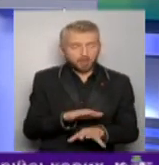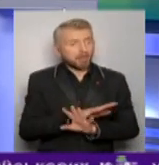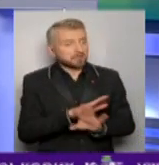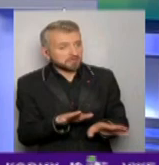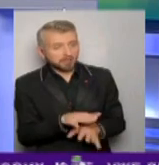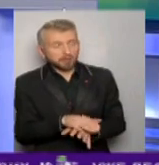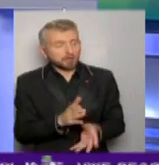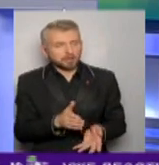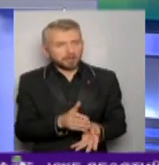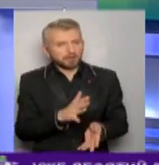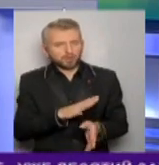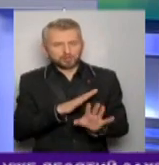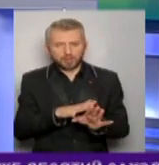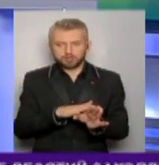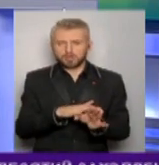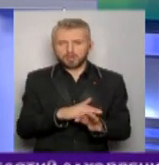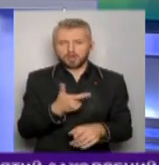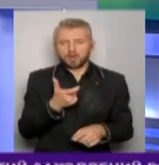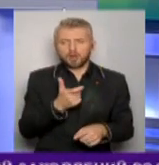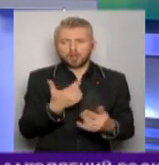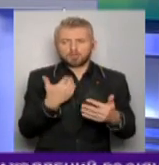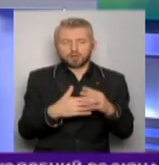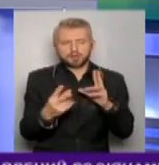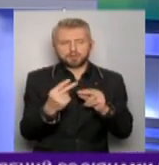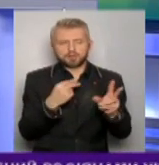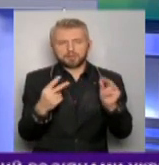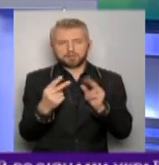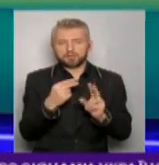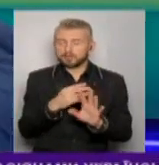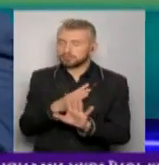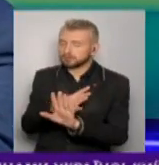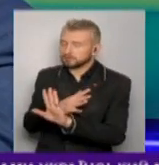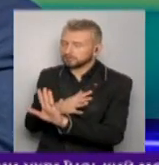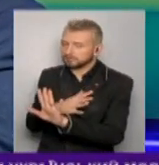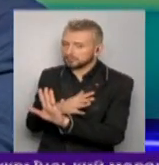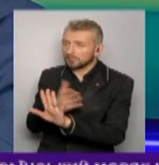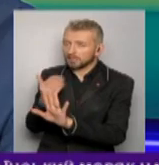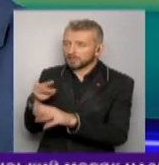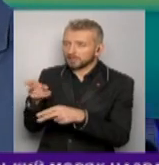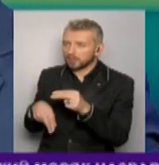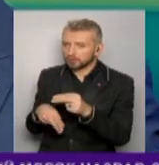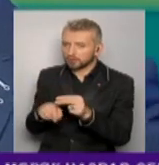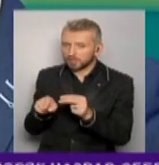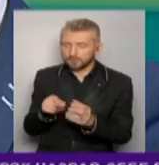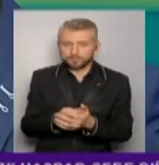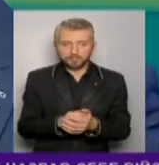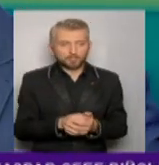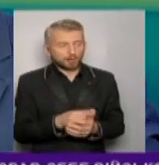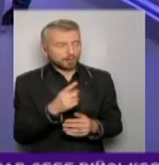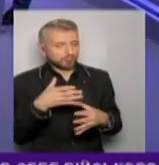що ви розуміли. Ні, почекайте. Куча схем. Вже сьогодні луна. Пане Іване, давайте завершуйте. І дають їм безплатно землю. Одним